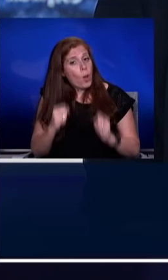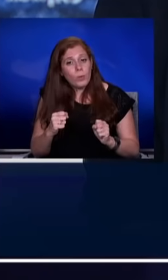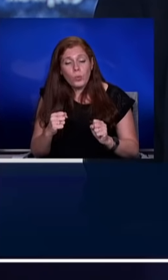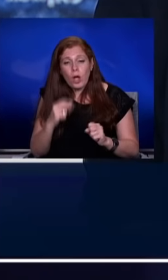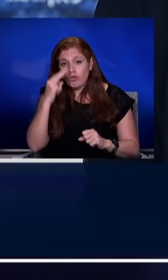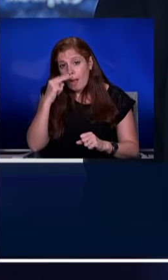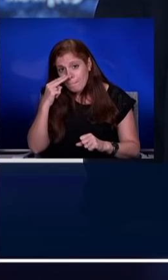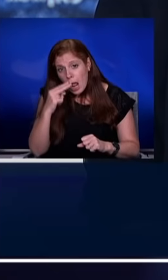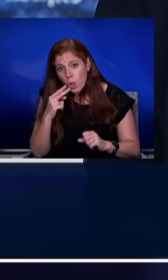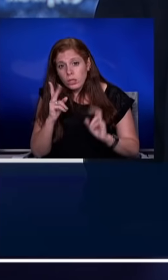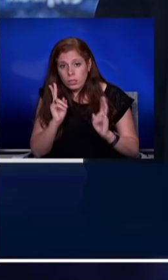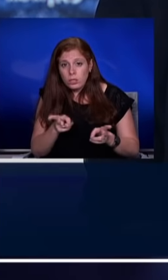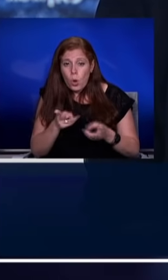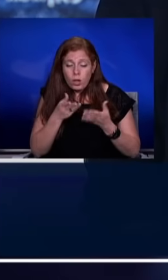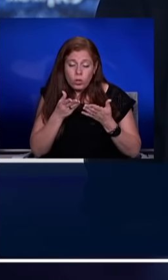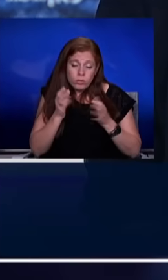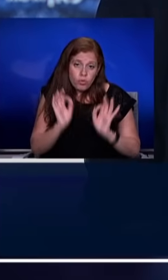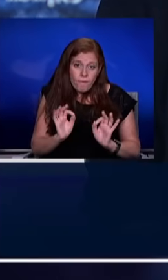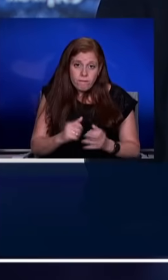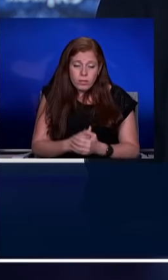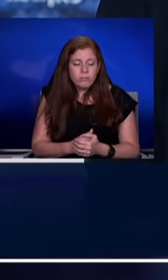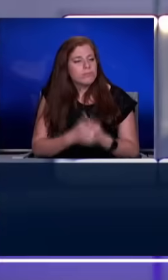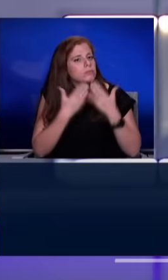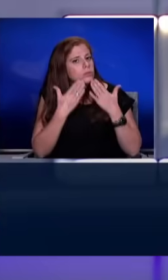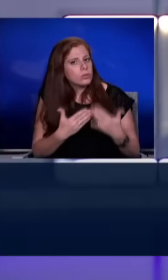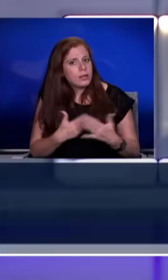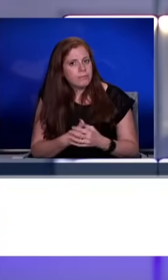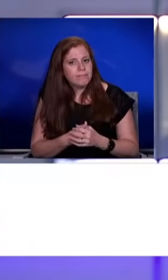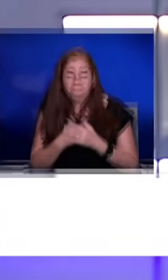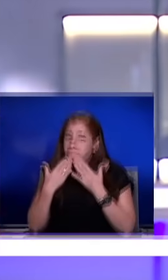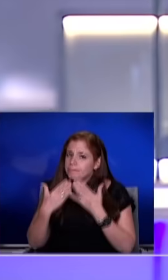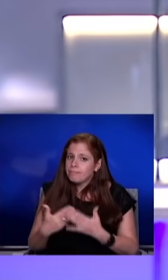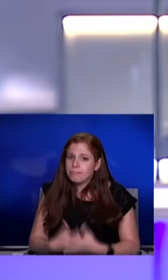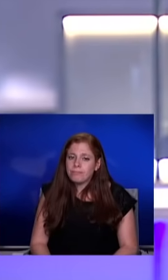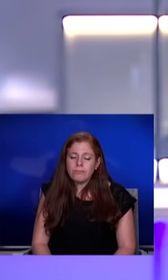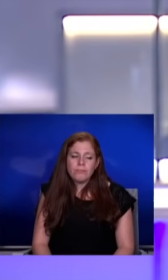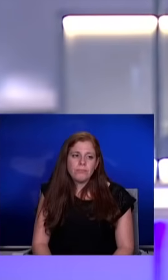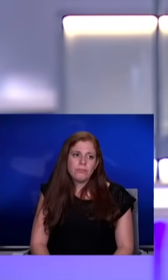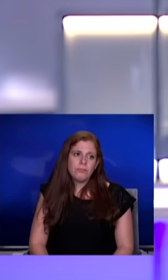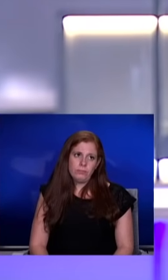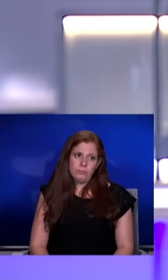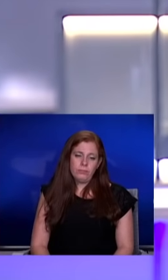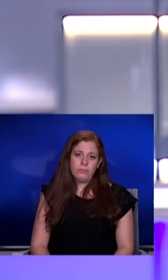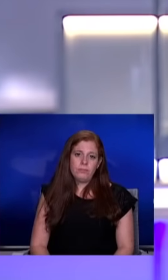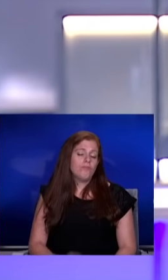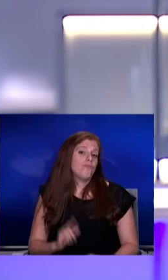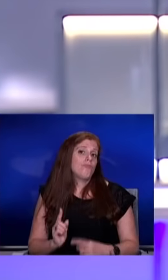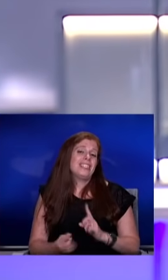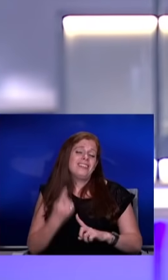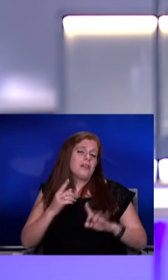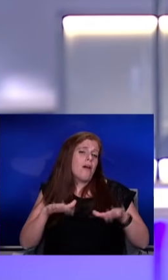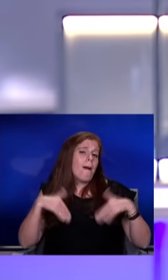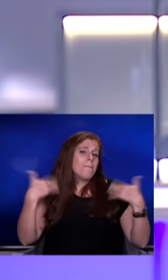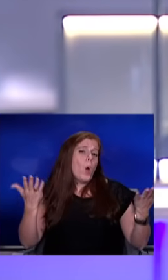להיות ישים ופרגמטי. תודה רבה, קטי. תודה. זה קרה לאור היום, לעיני עשרות